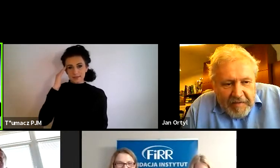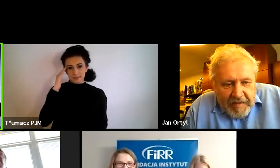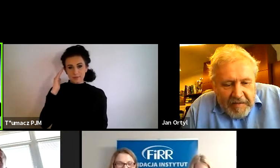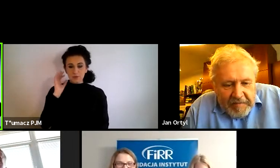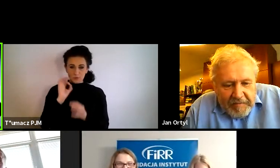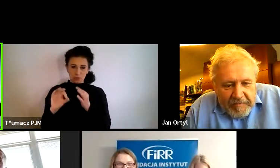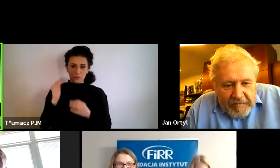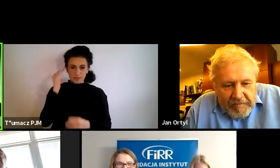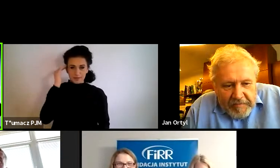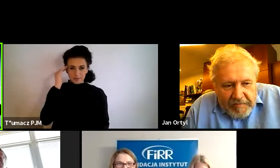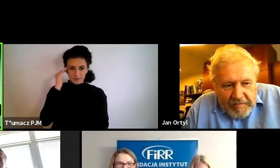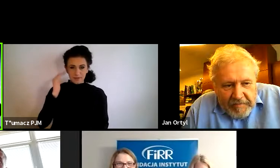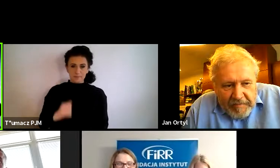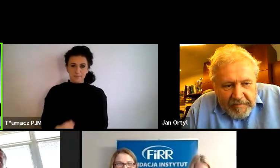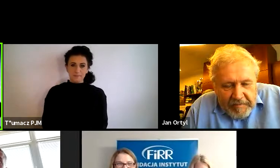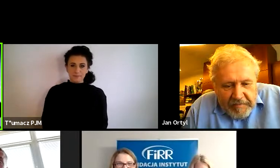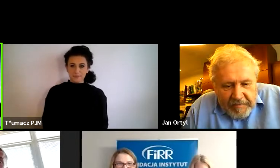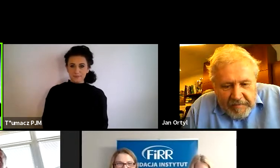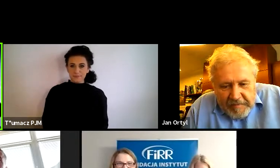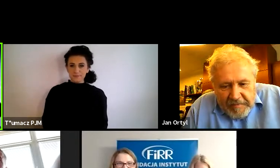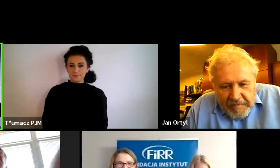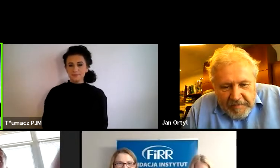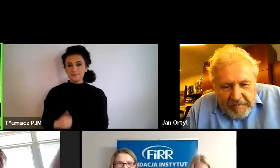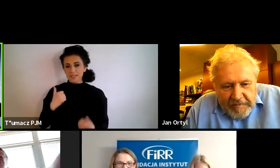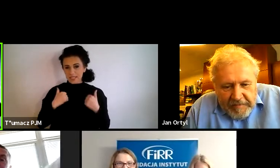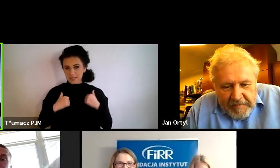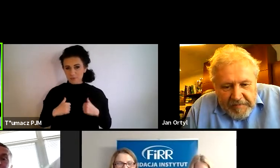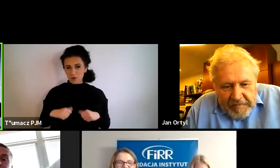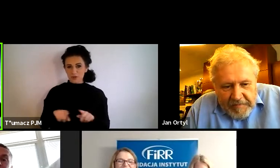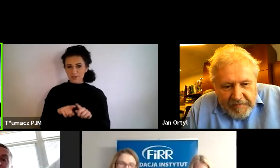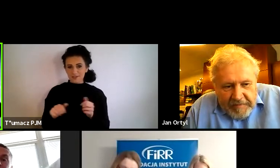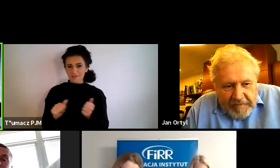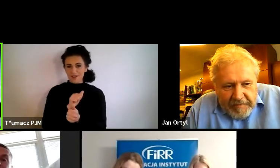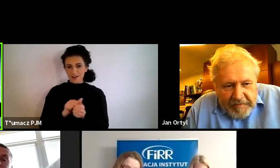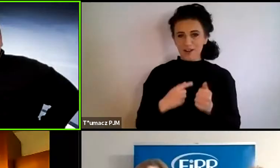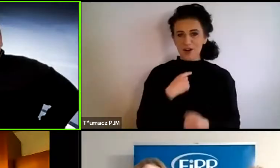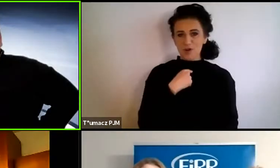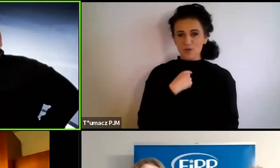to wiem, ale ja spokojnie też o głos potrafię walczyć.